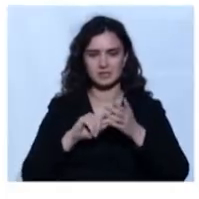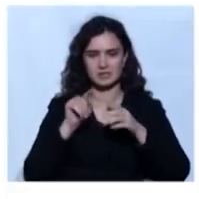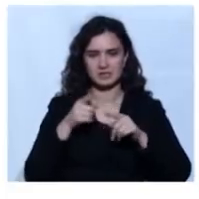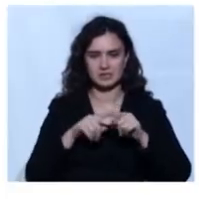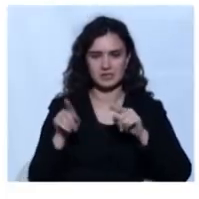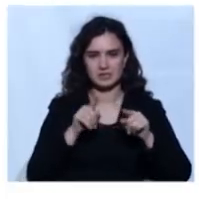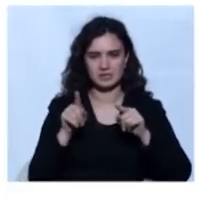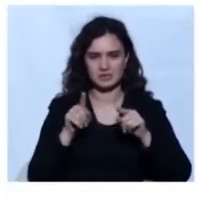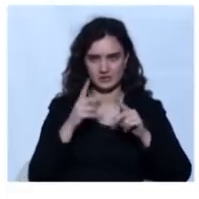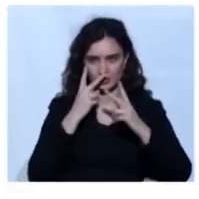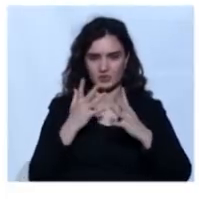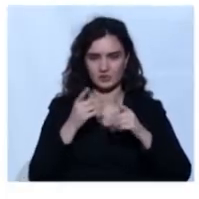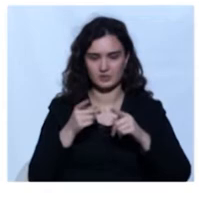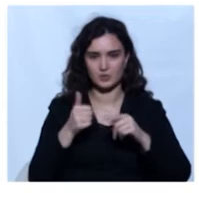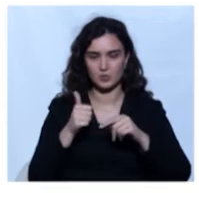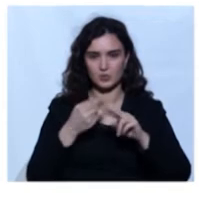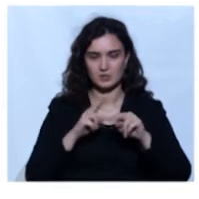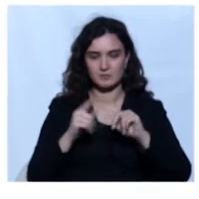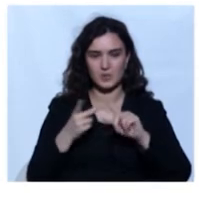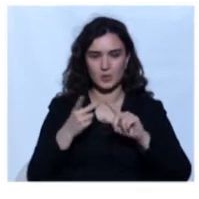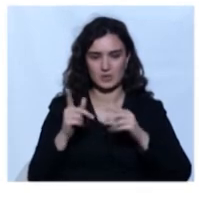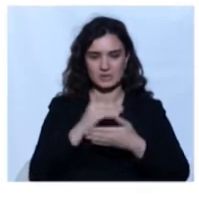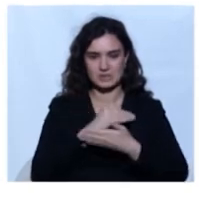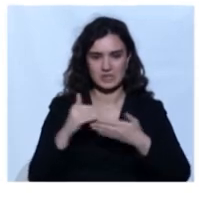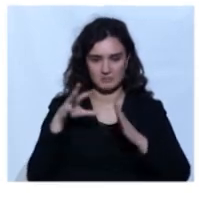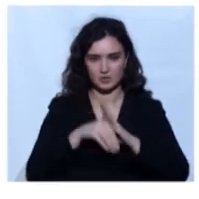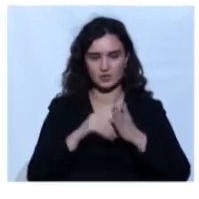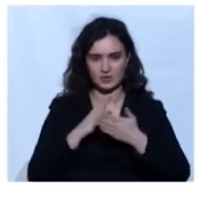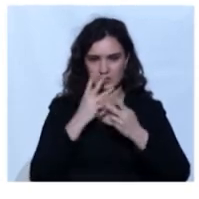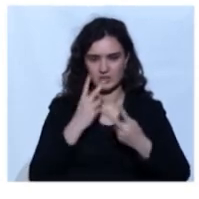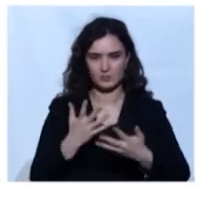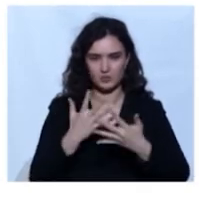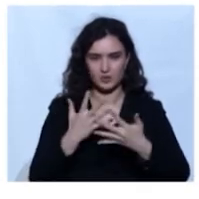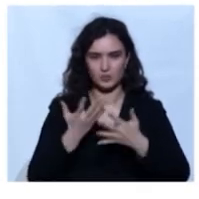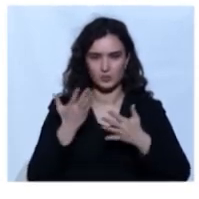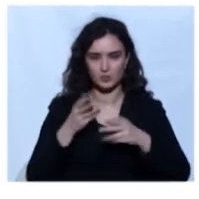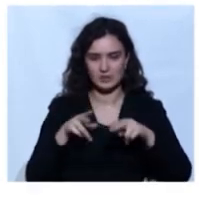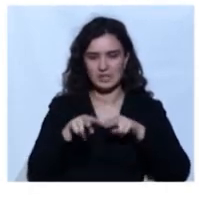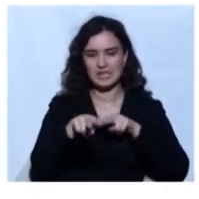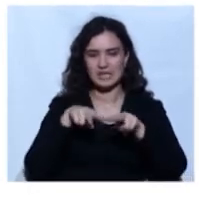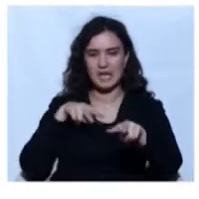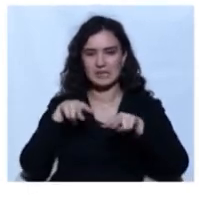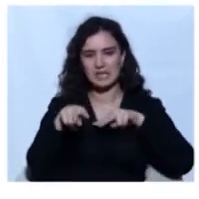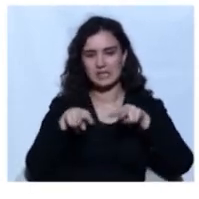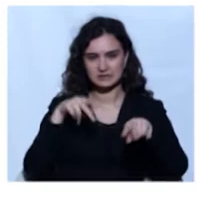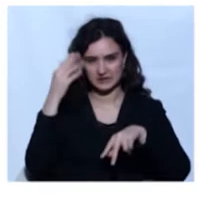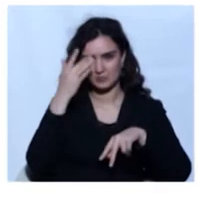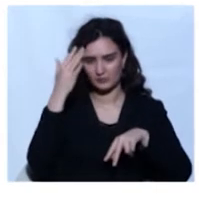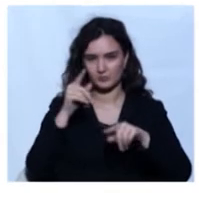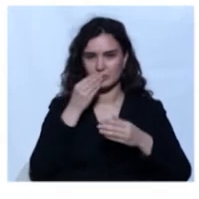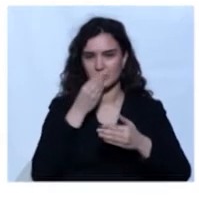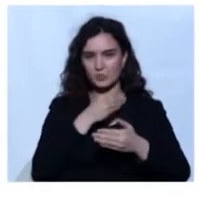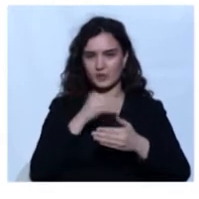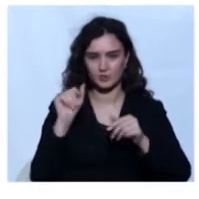ისინი იკვეთება. აი როგორც ეს მეორე სქემაზეა აქ გამოსახული. თუ ლიანდაგს წარმოვიდგენთ მაგალითად,